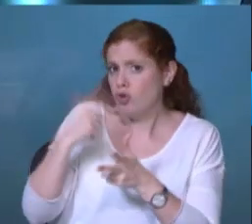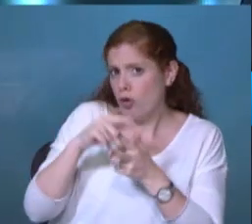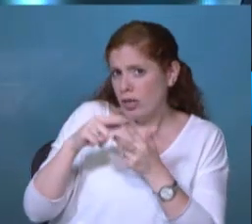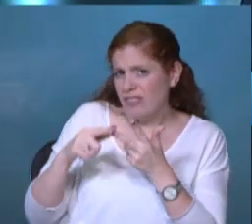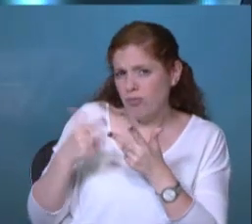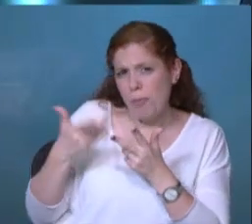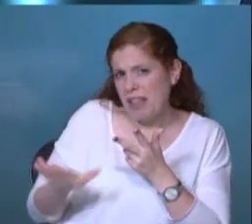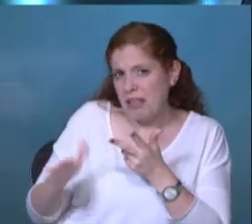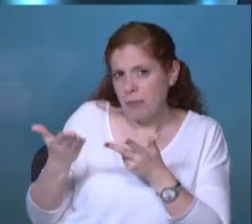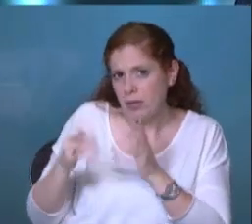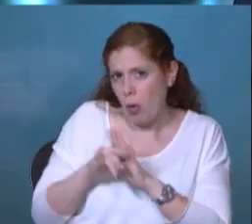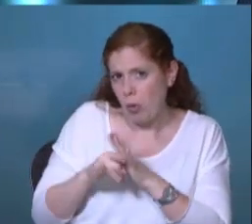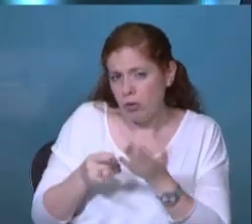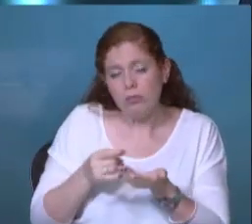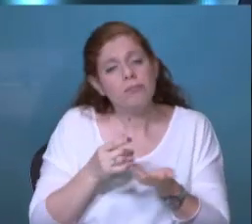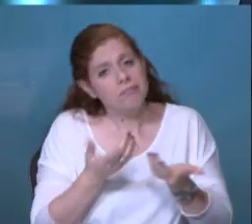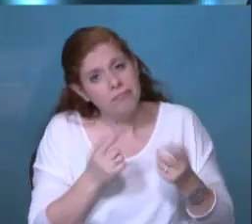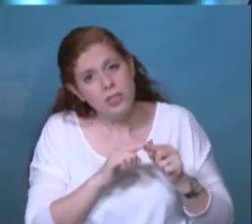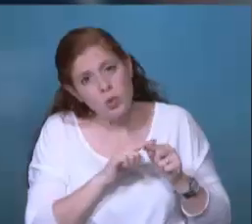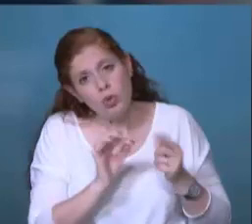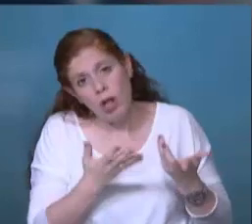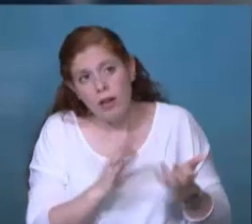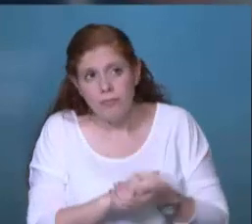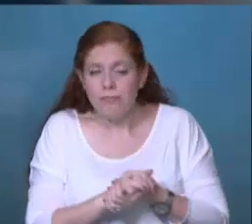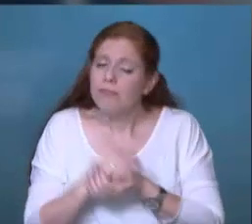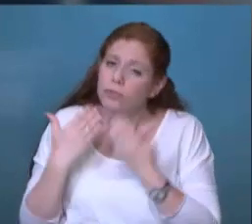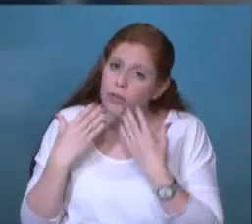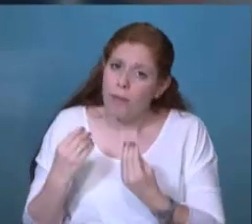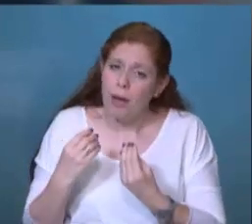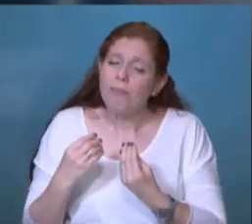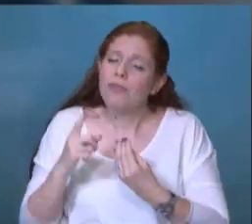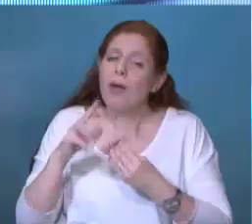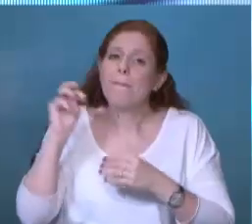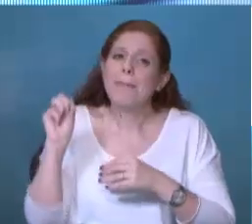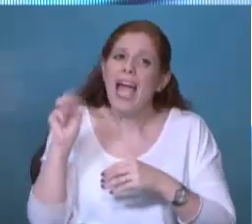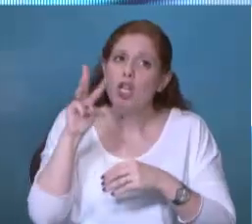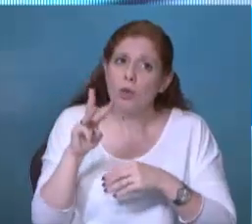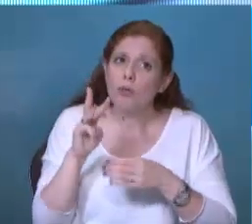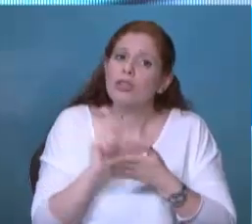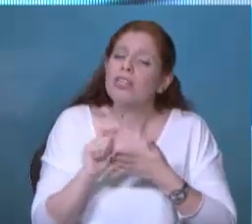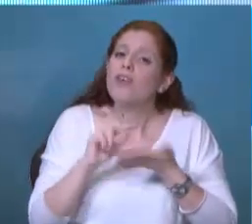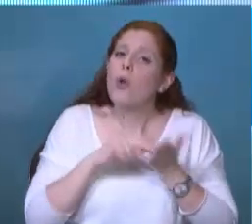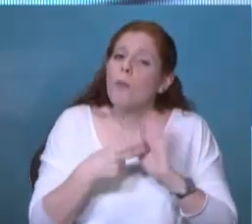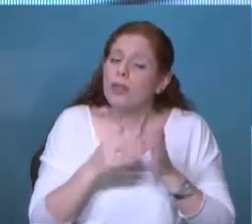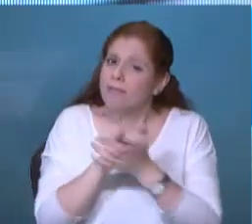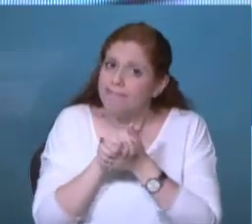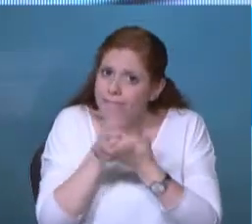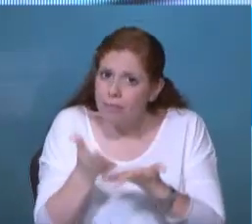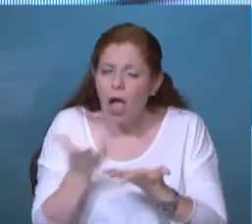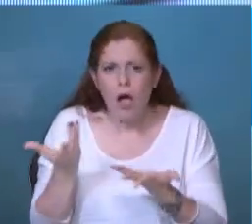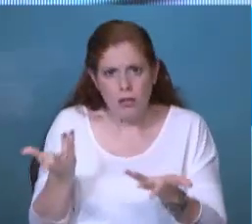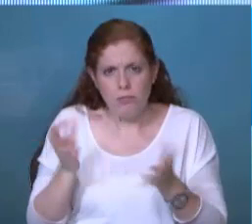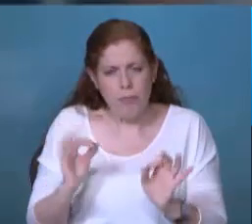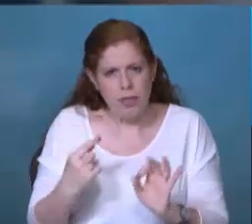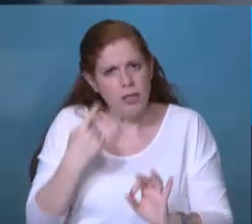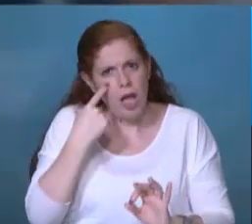לחלוטין את החוק. סוג של... אוקיי, תודה רבה. ומיכאל שמש, כתבנו הפוליטי, שלום. אז הרושם הוא באמת שהמאבק